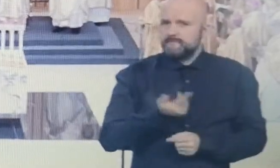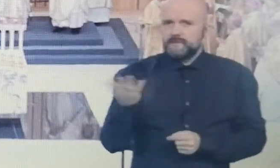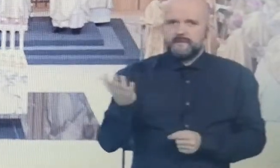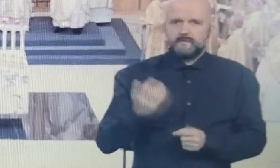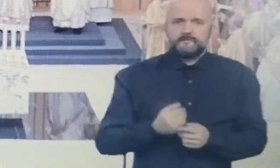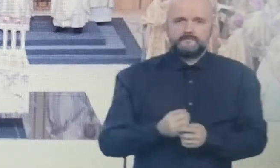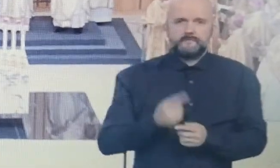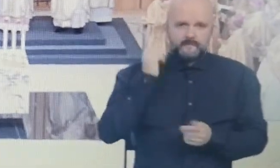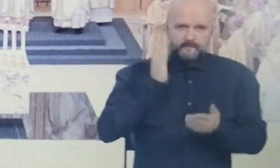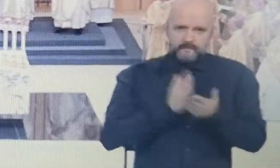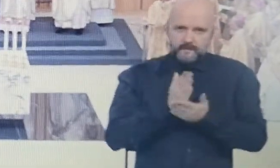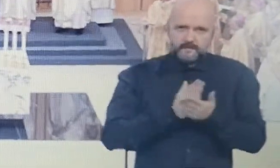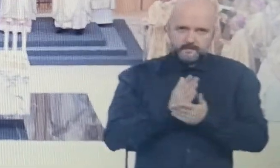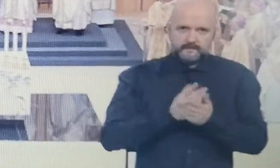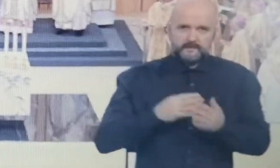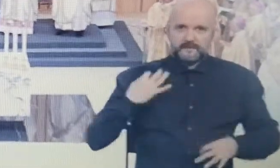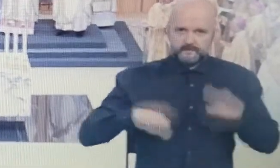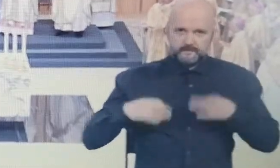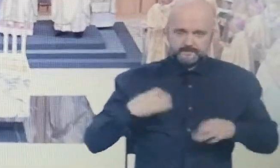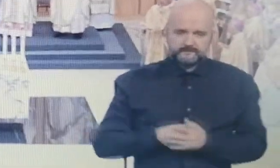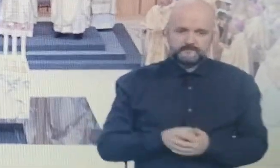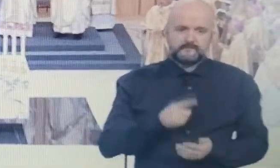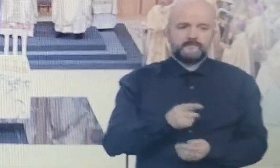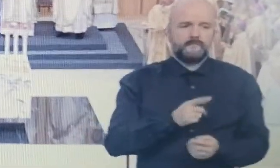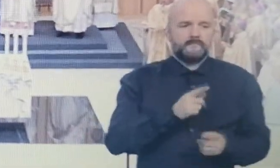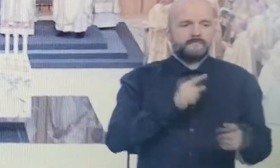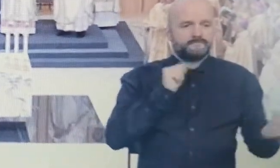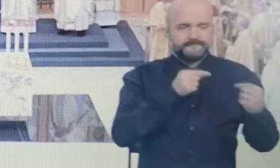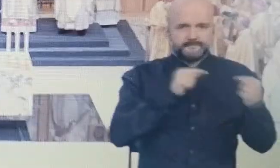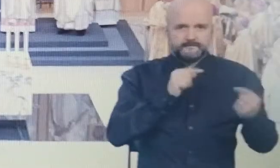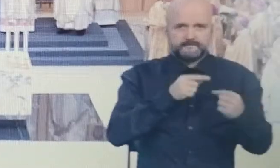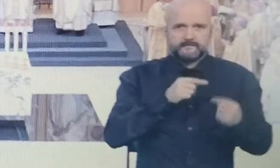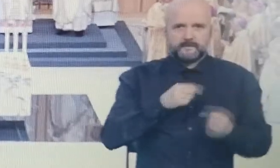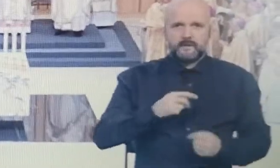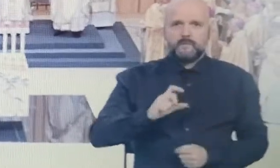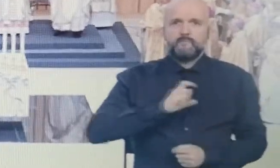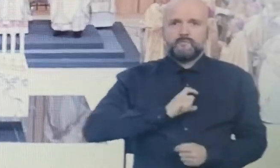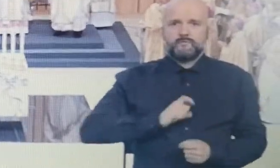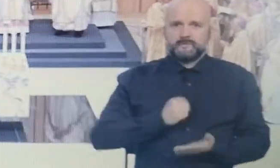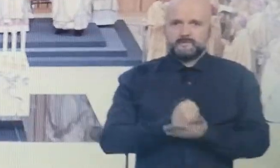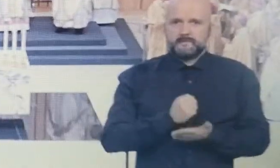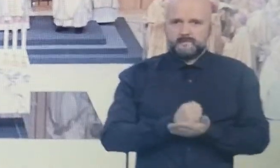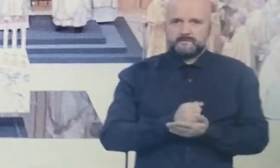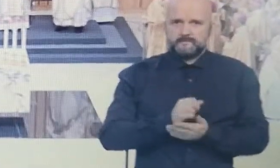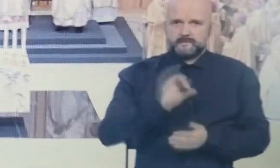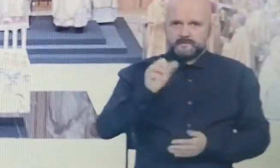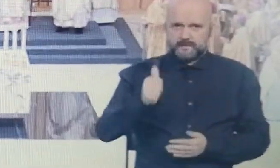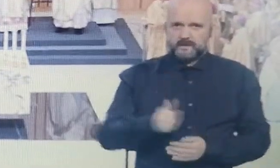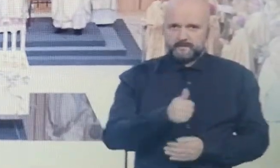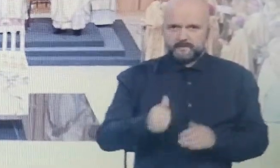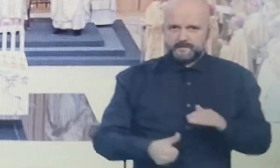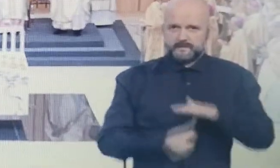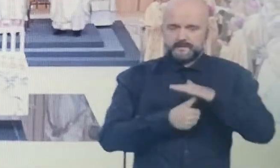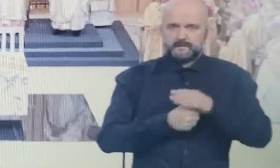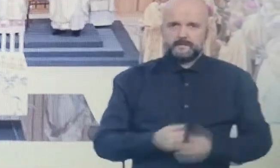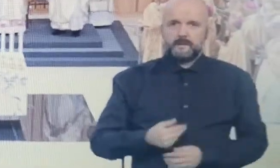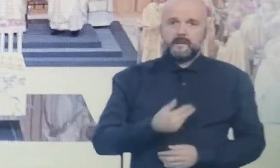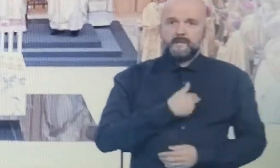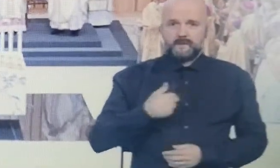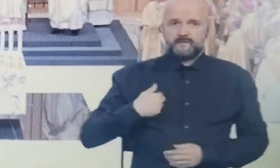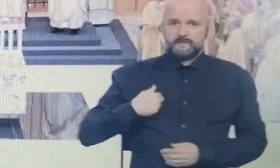świeckich, za radą Kongregacji Spraw Kanonizacyjnych, naszą apostolską